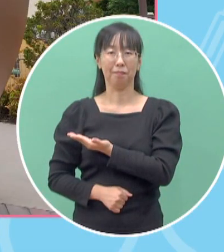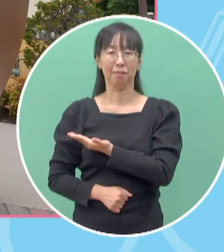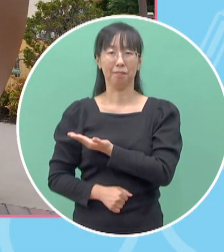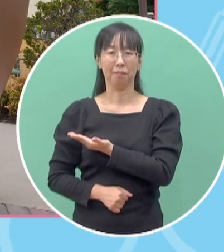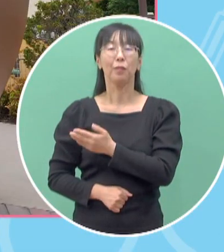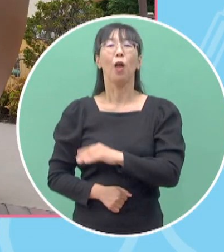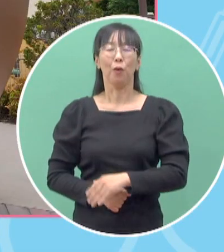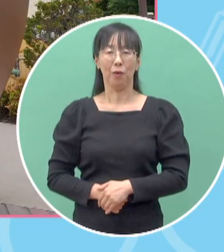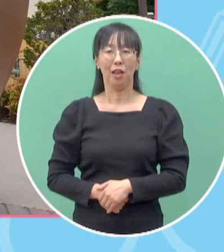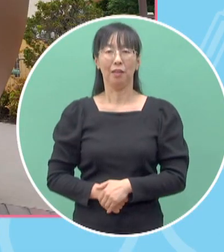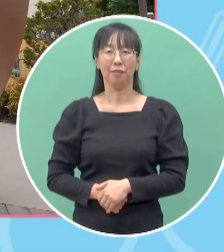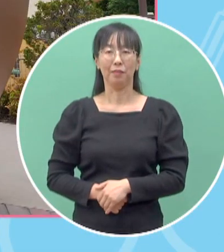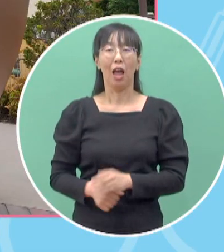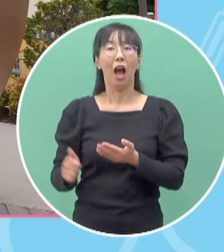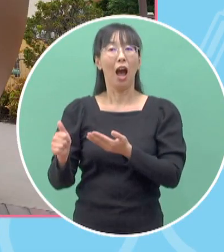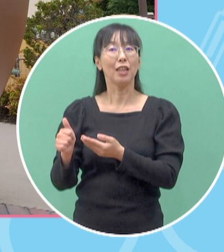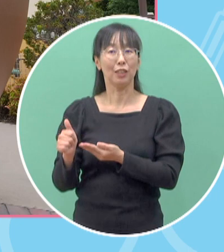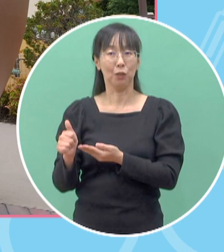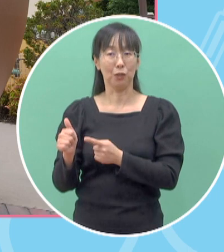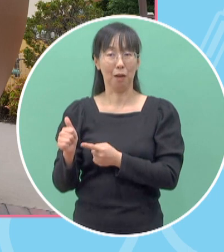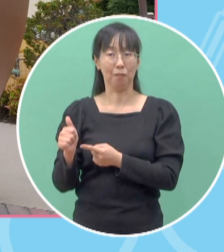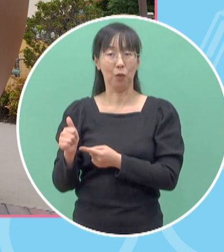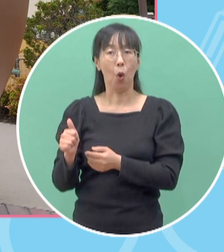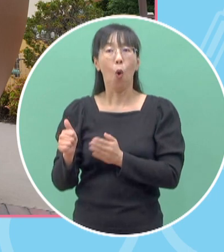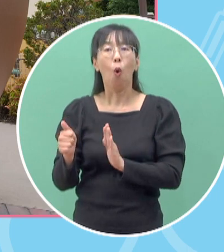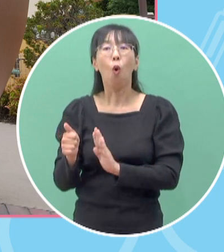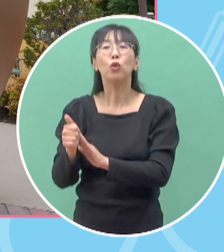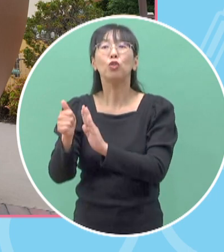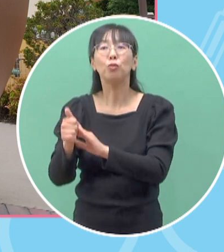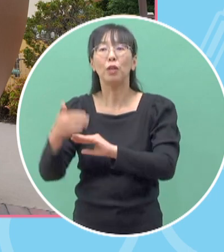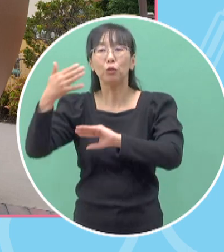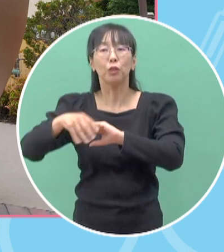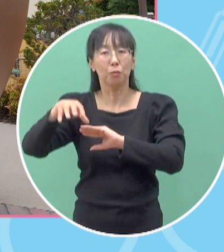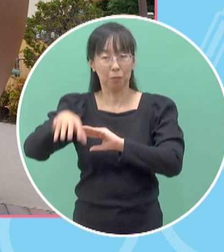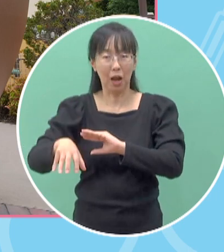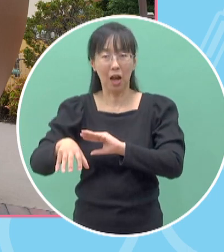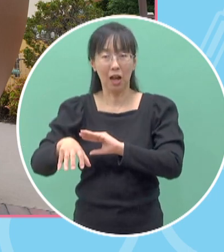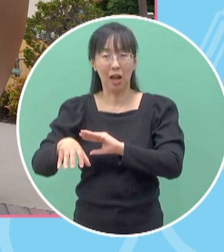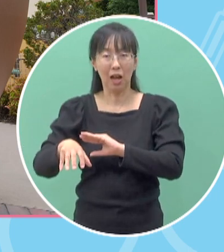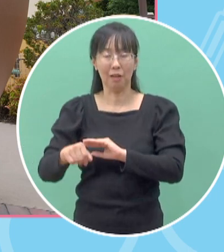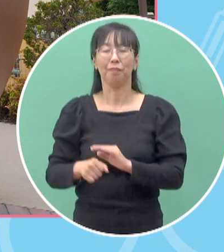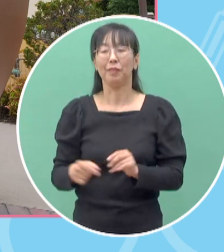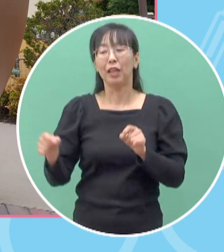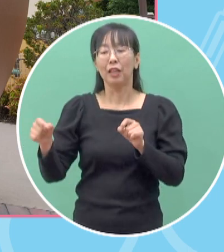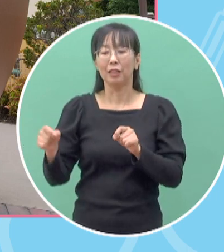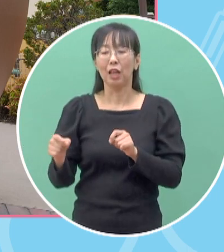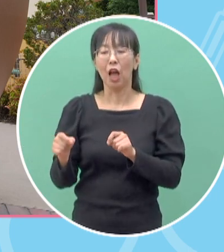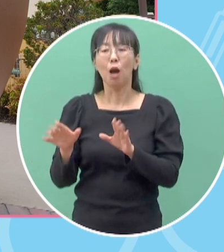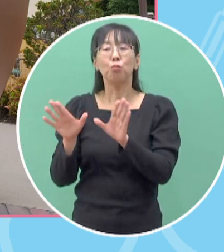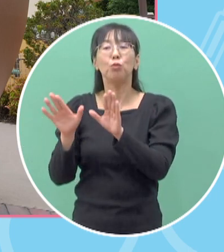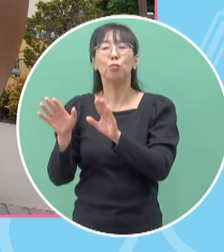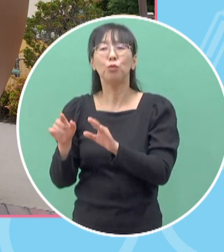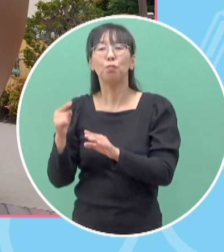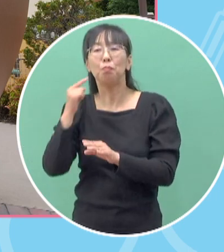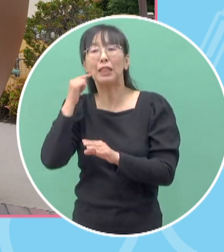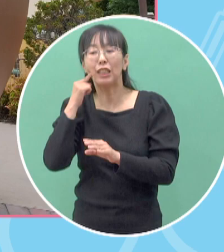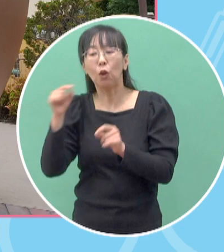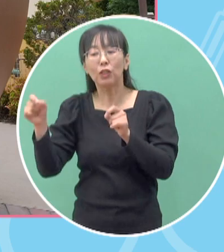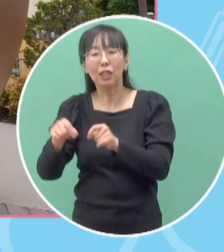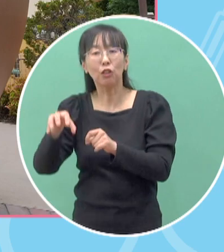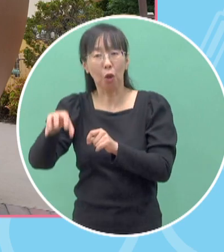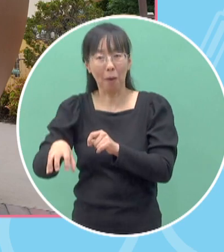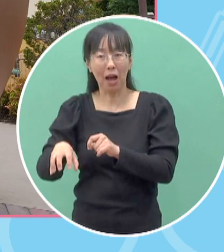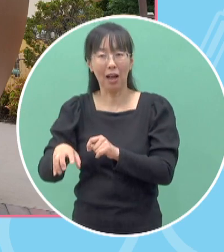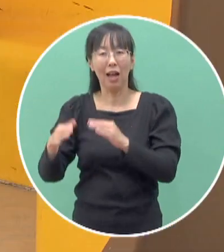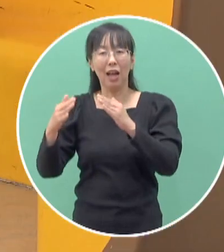実はこれ花千代さんおすすめのフォトスポットで、ブンブン鉢の近くで撮ったもの。 素敵な家族写真